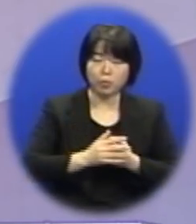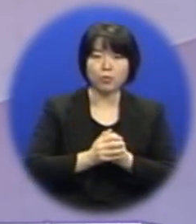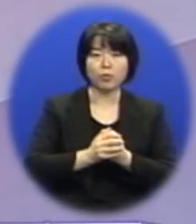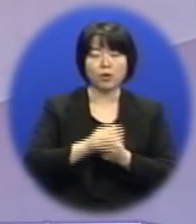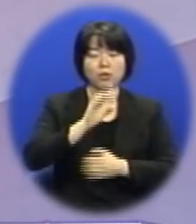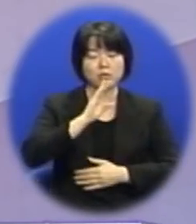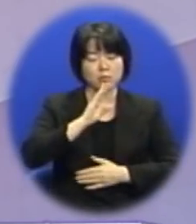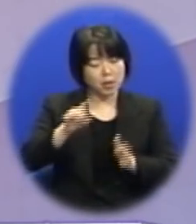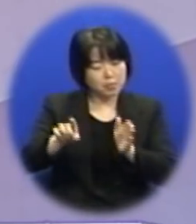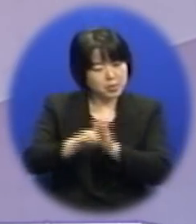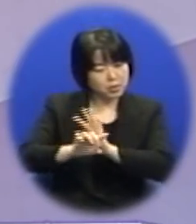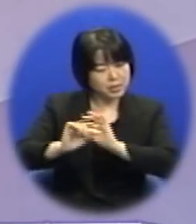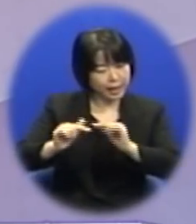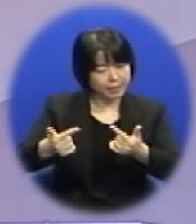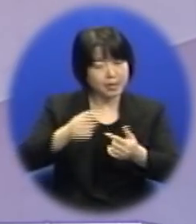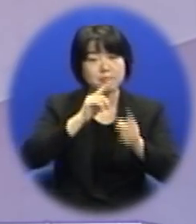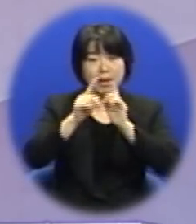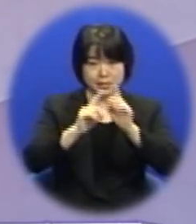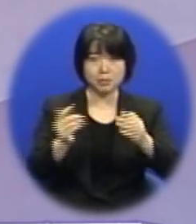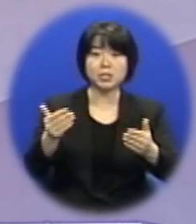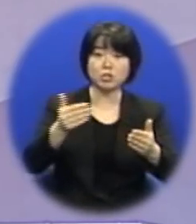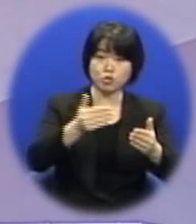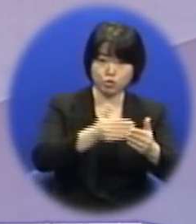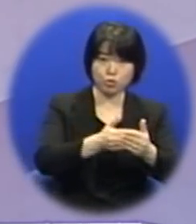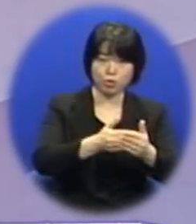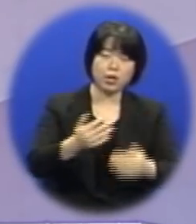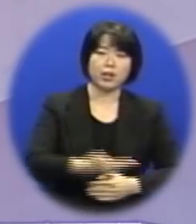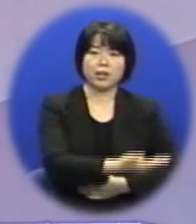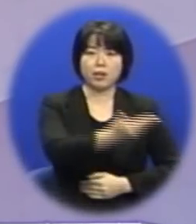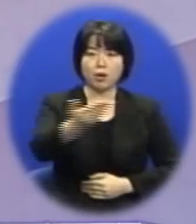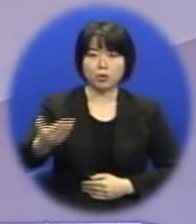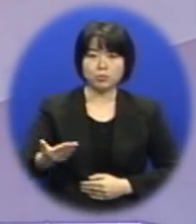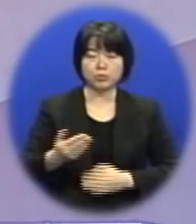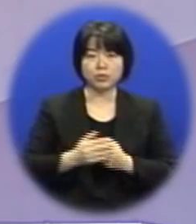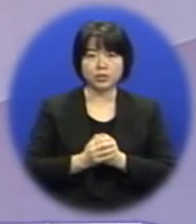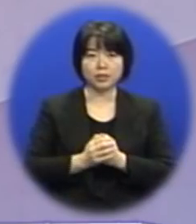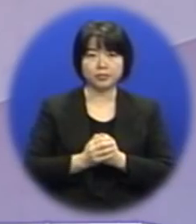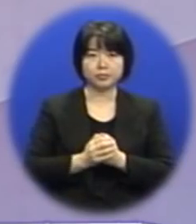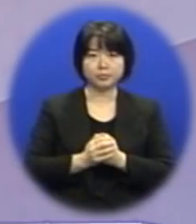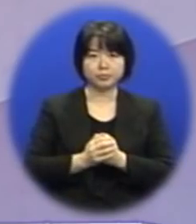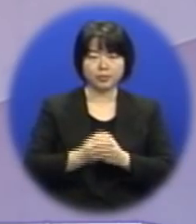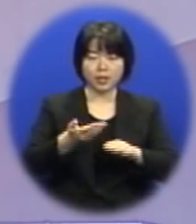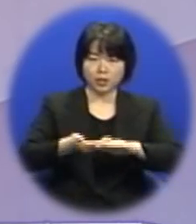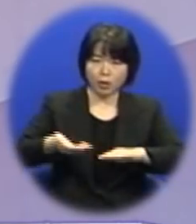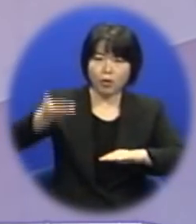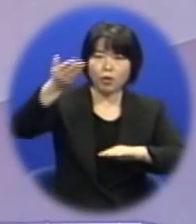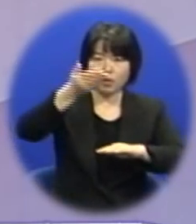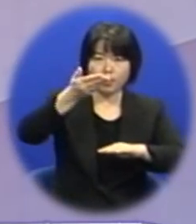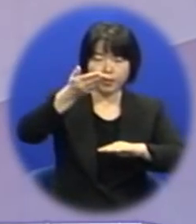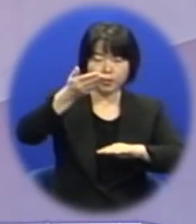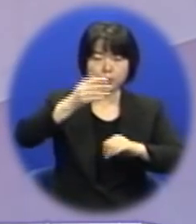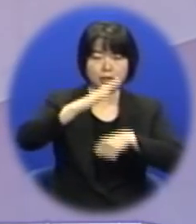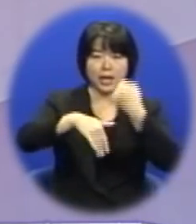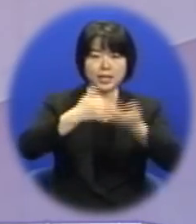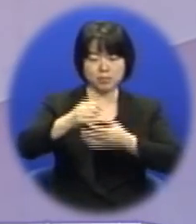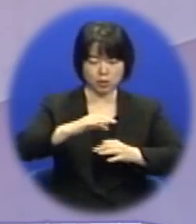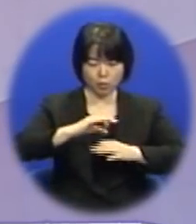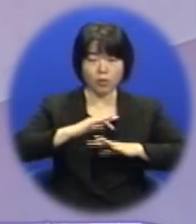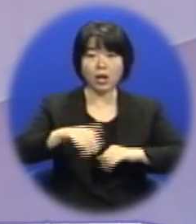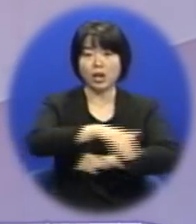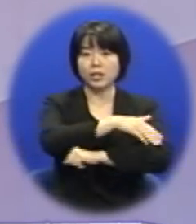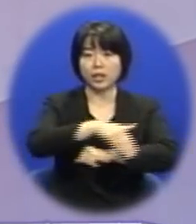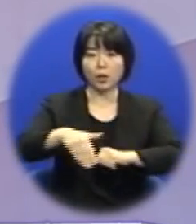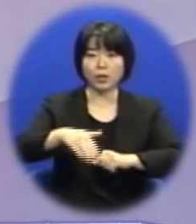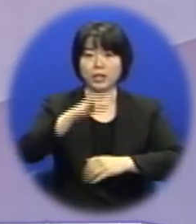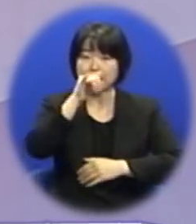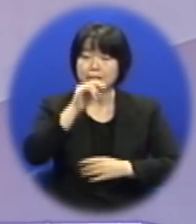정말 믿어지지가 않는 말씀일수록 여러분의 차원을 뛰어넘는 하나님의 놀라운 계획에 있는